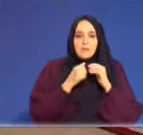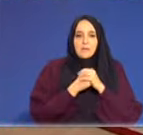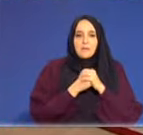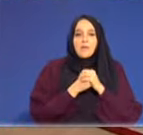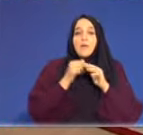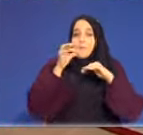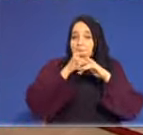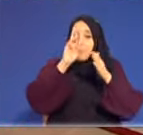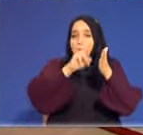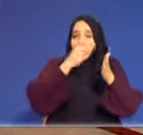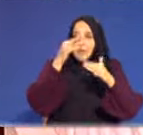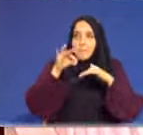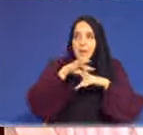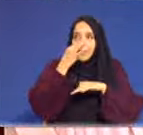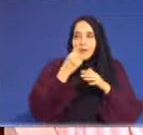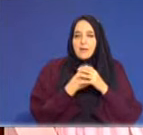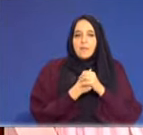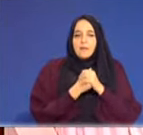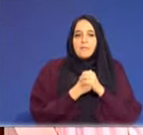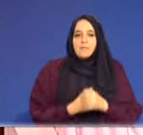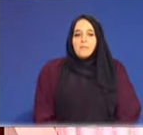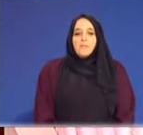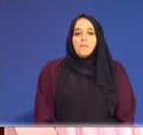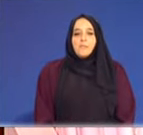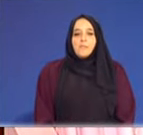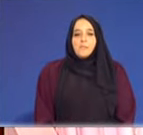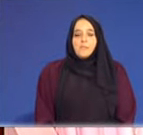تزوج، ومن بعد كي عاود ولات